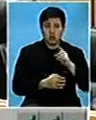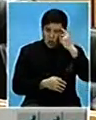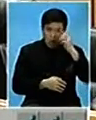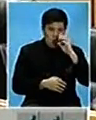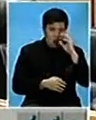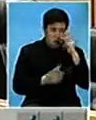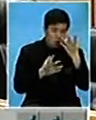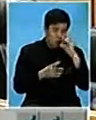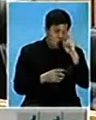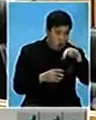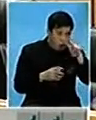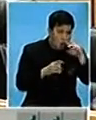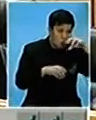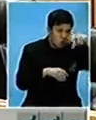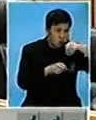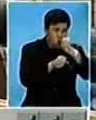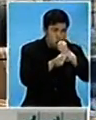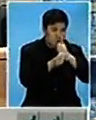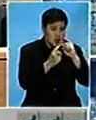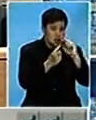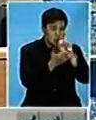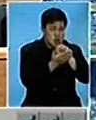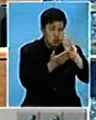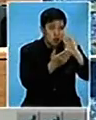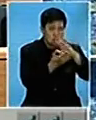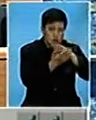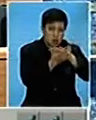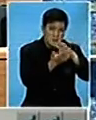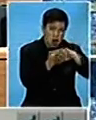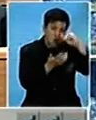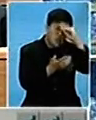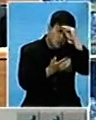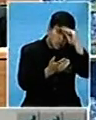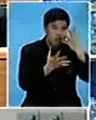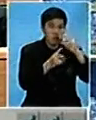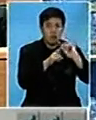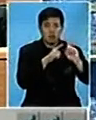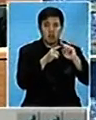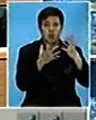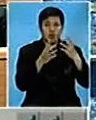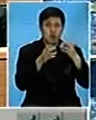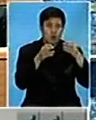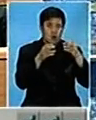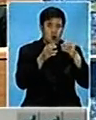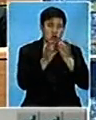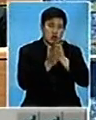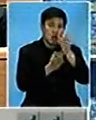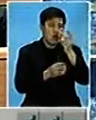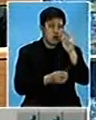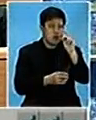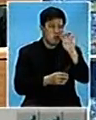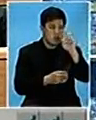ค์กรอื่นๆอย่างเช่นสถาบันการศึกษามหาวิทยาลัยโดยเฉพาะอย่างยิ่งคณะนิติศาสตร์คณะรัฐศ